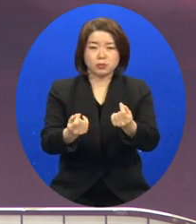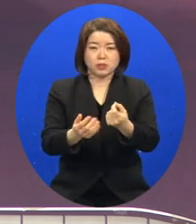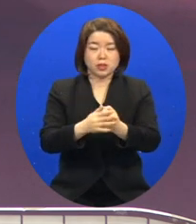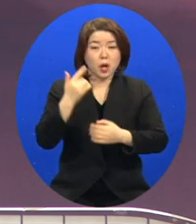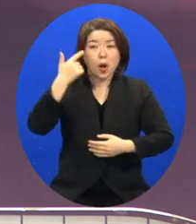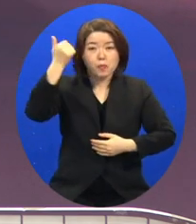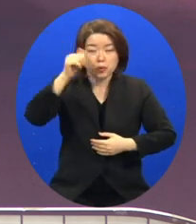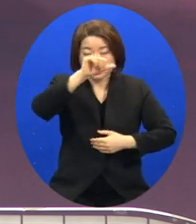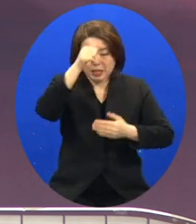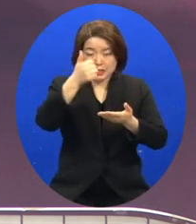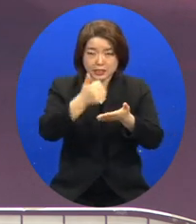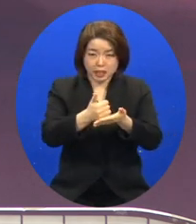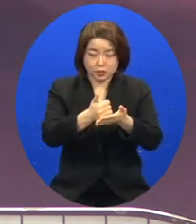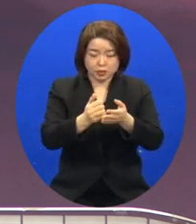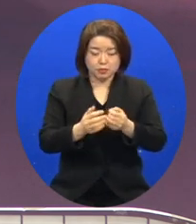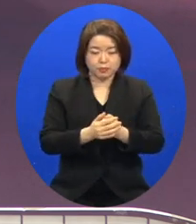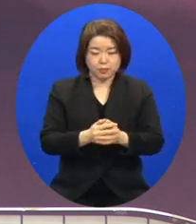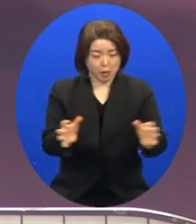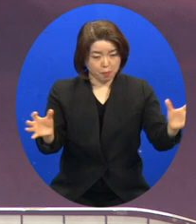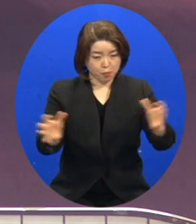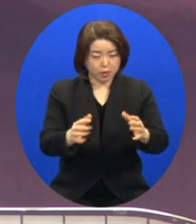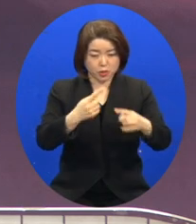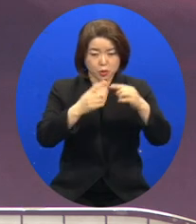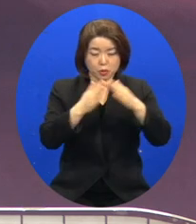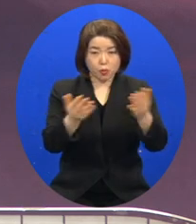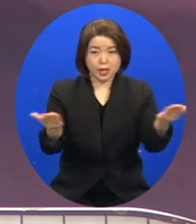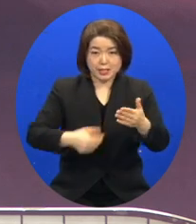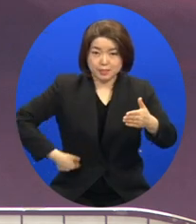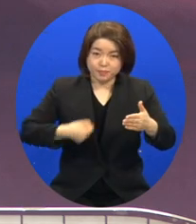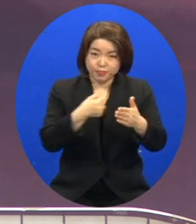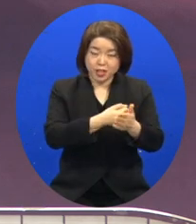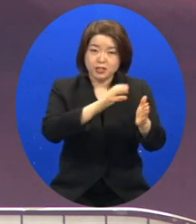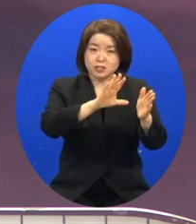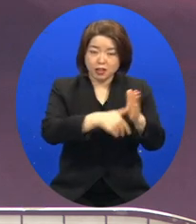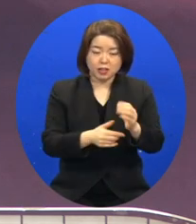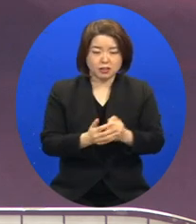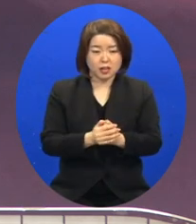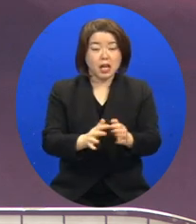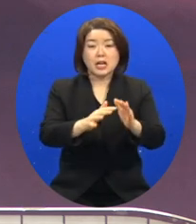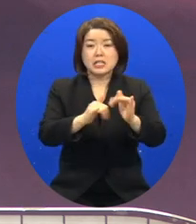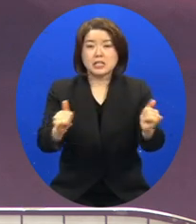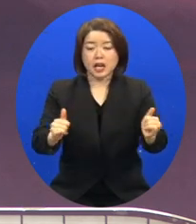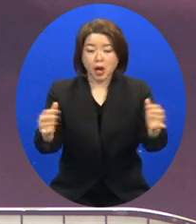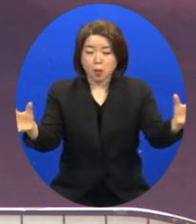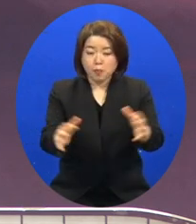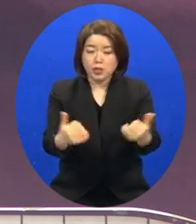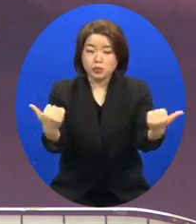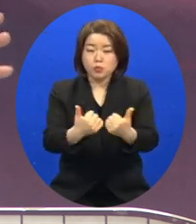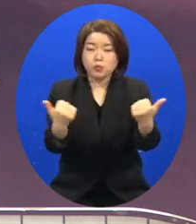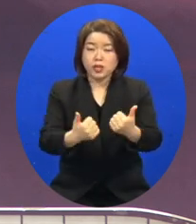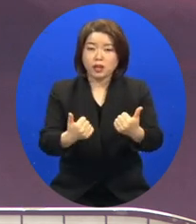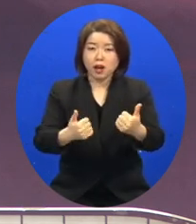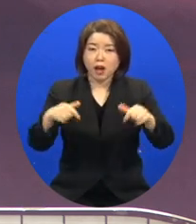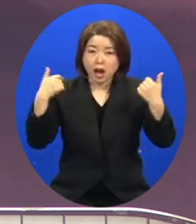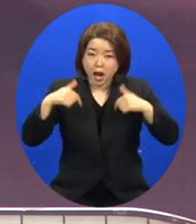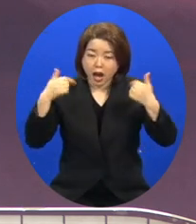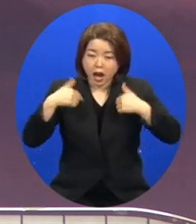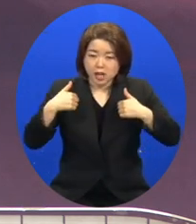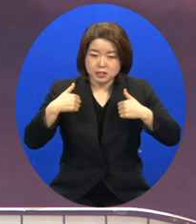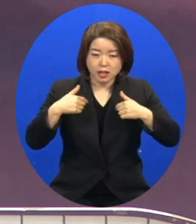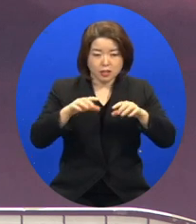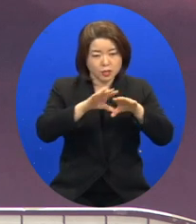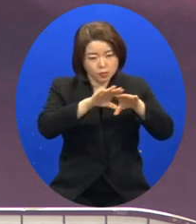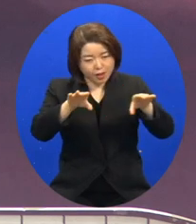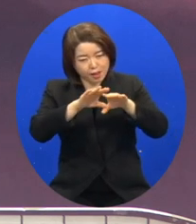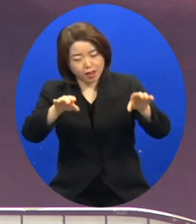장로들이 모여서 교회 일들을 결정할 때 사람들끼리 모인 회의가 어떻게 항상 모든 게 다 원만